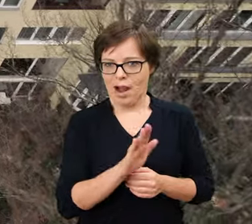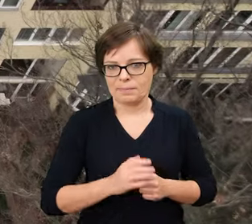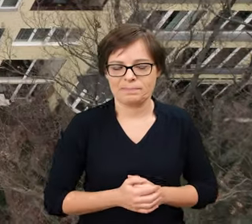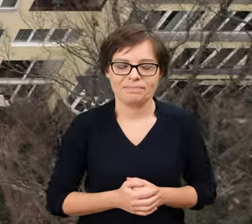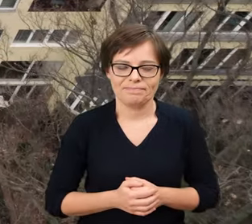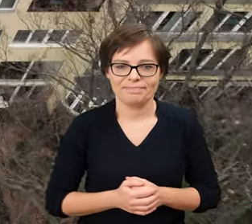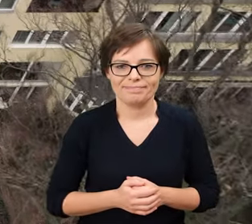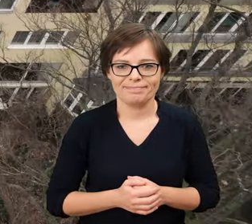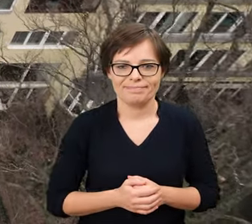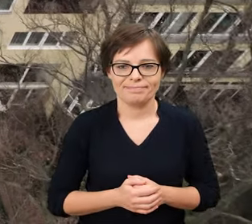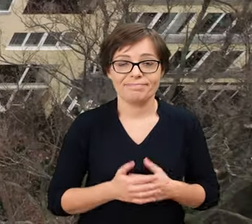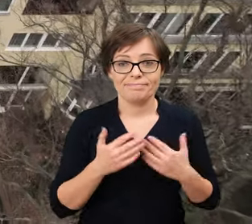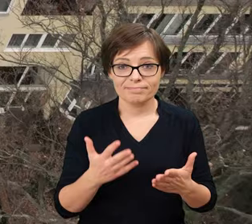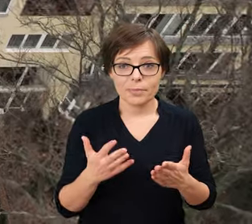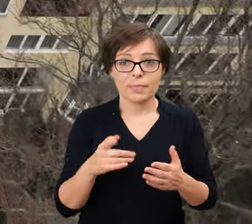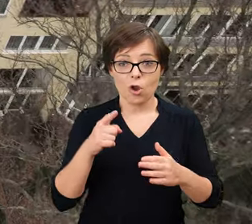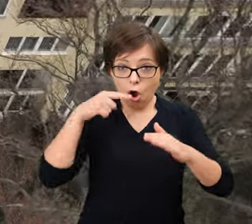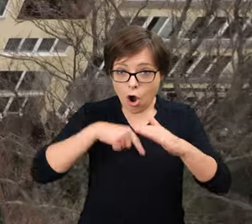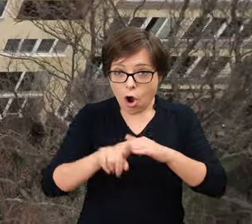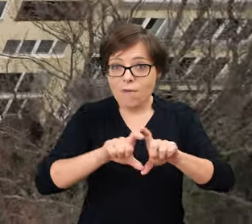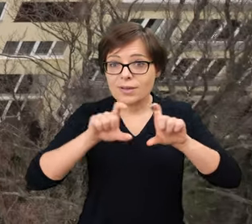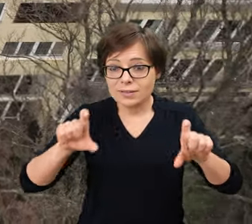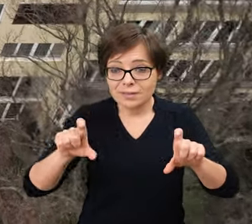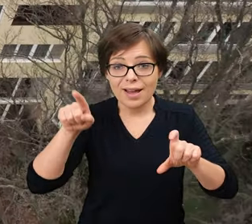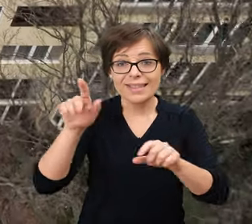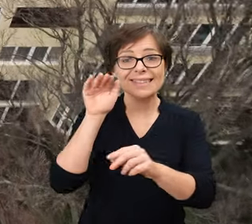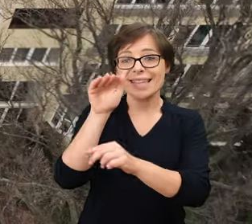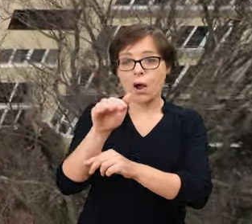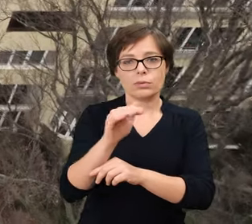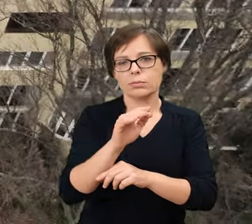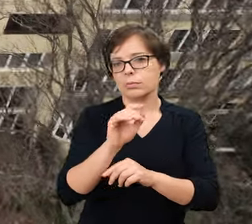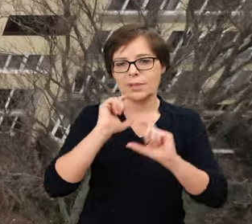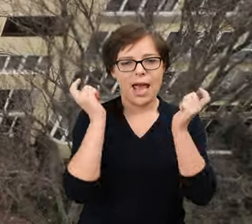parterze. Oficyna od zachodu jest właściwie całkowicie przeszklona.